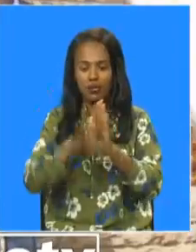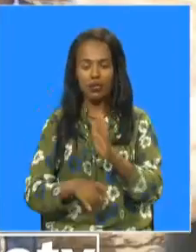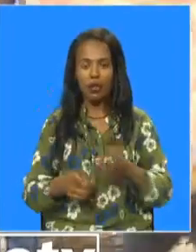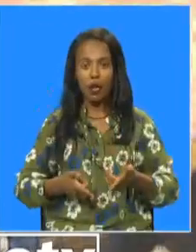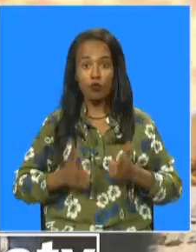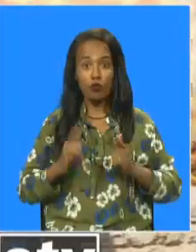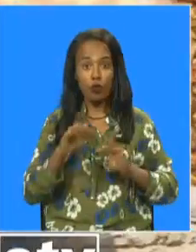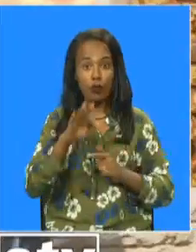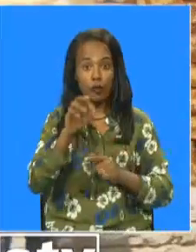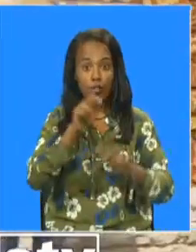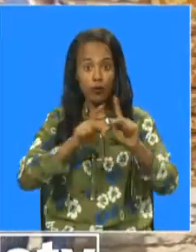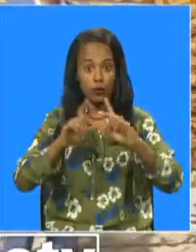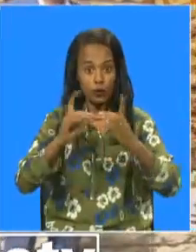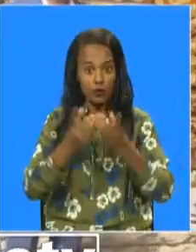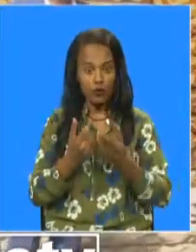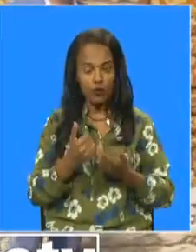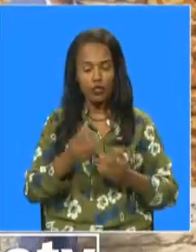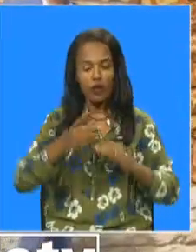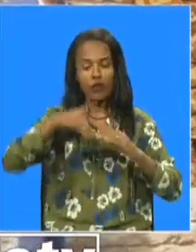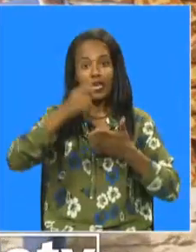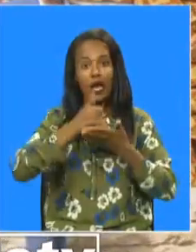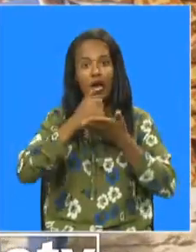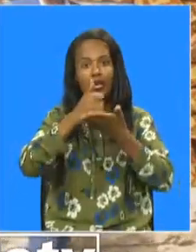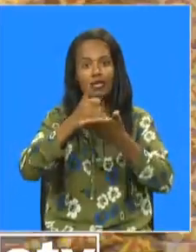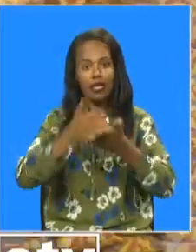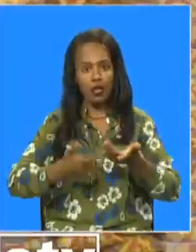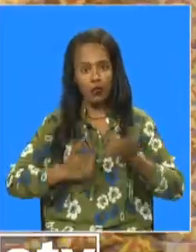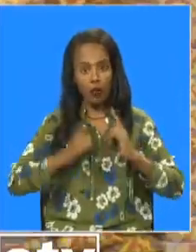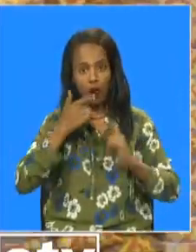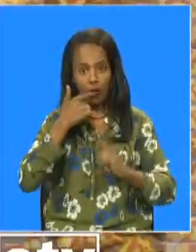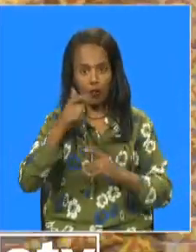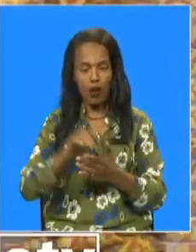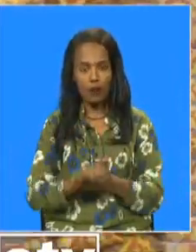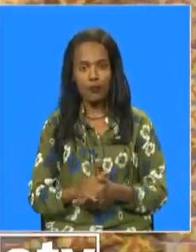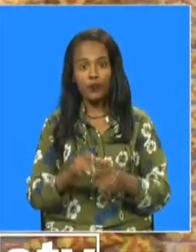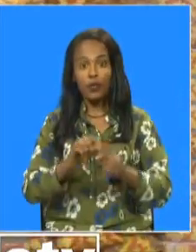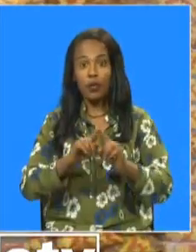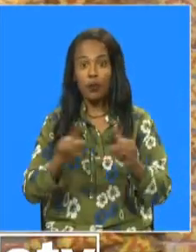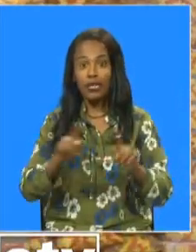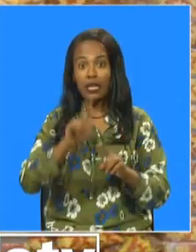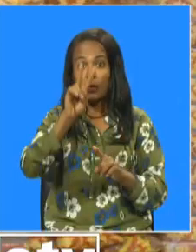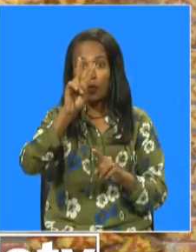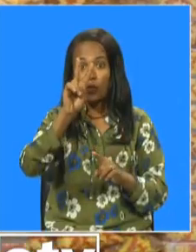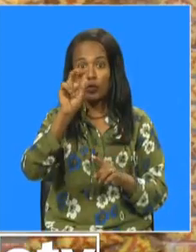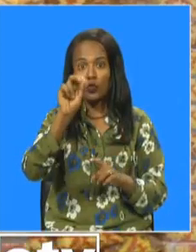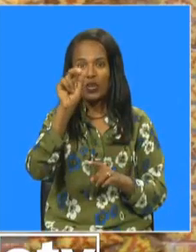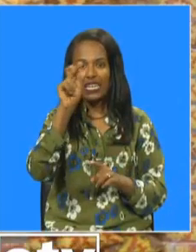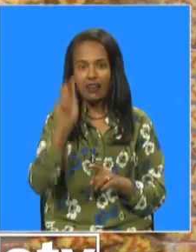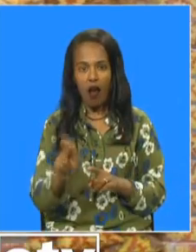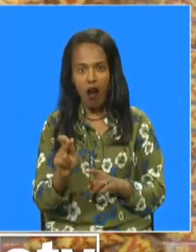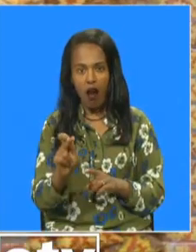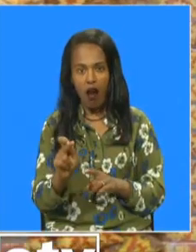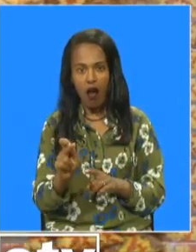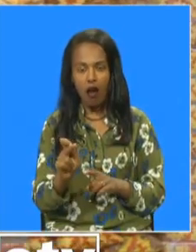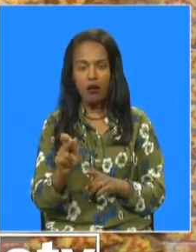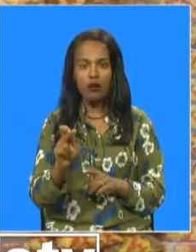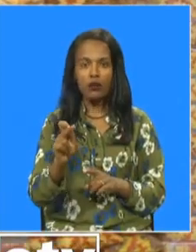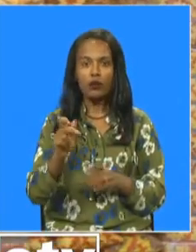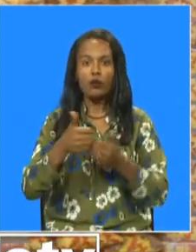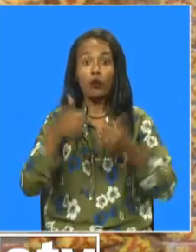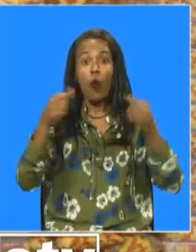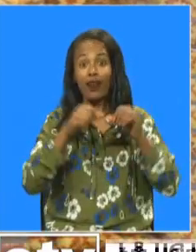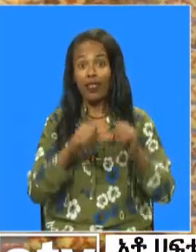ኑሮ ለሚገኙ የህብረተሰብ ክፍሎች ከፍተኛ እገዛ ይኖራል ብለዋል። በተለይ በሁለቱ ወረዳ ኳራንታይን